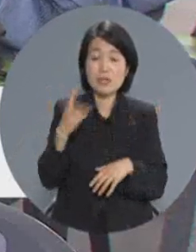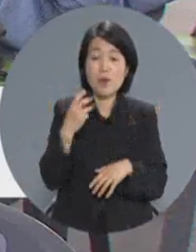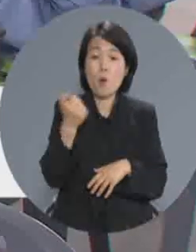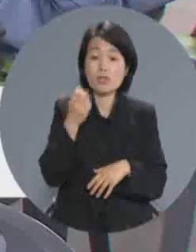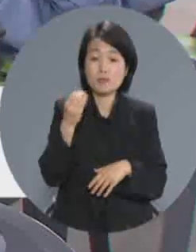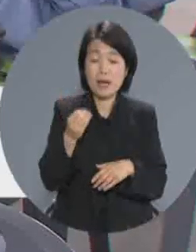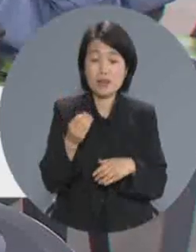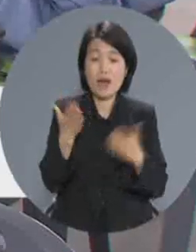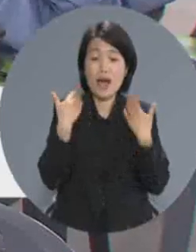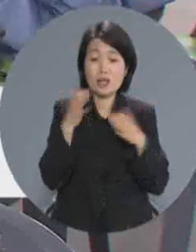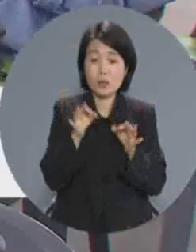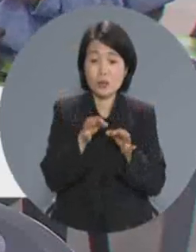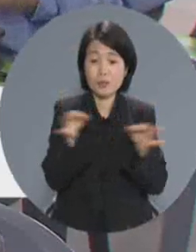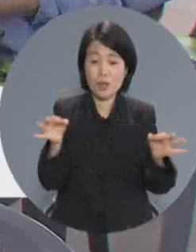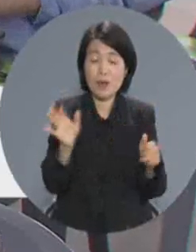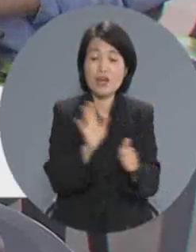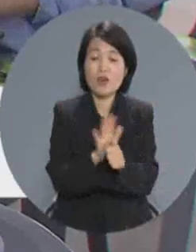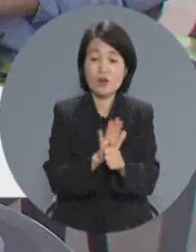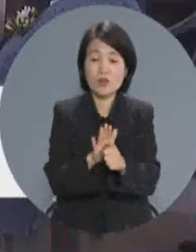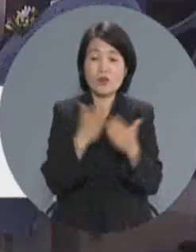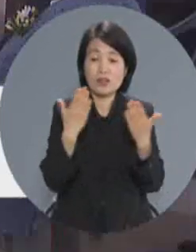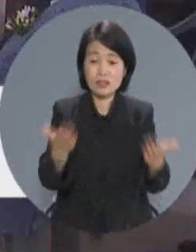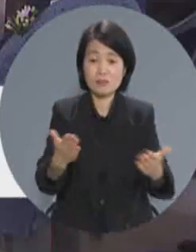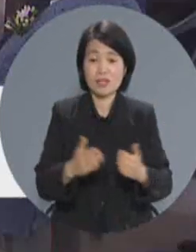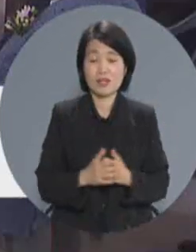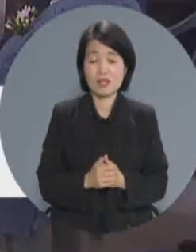원의 장학금을 전달하고 격려했습니다.